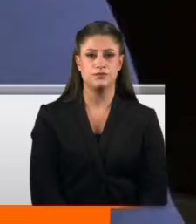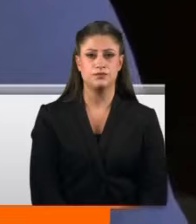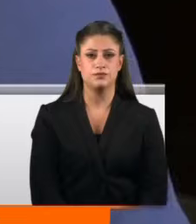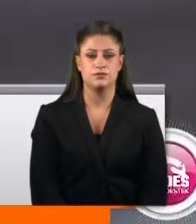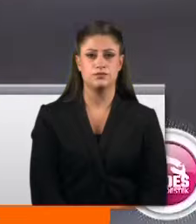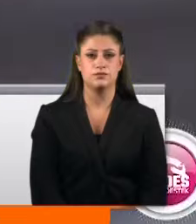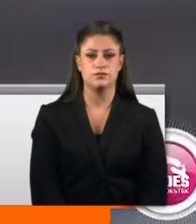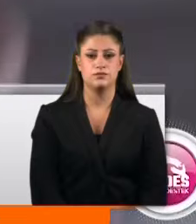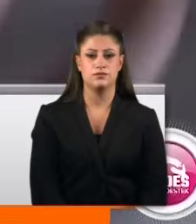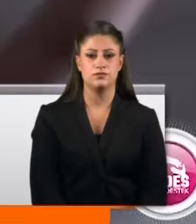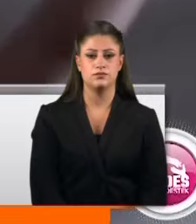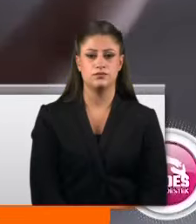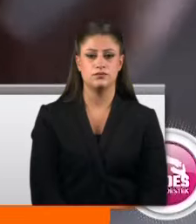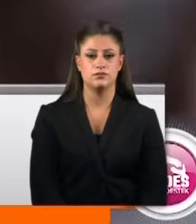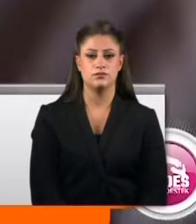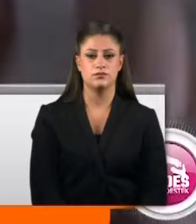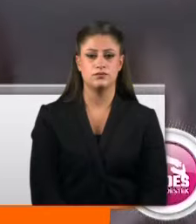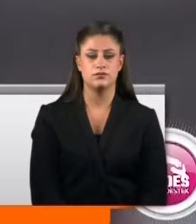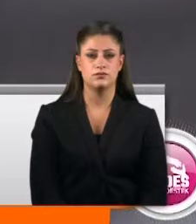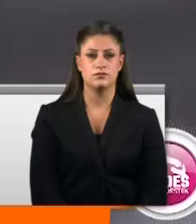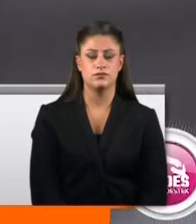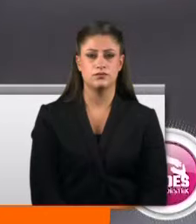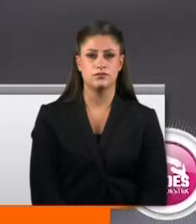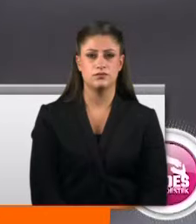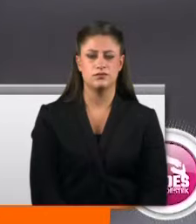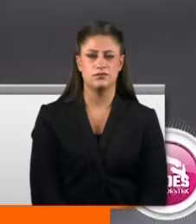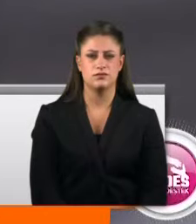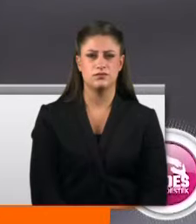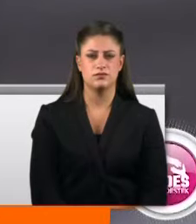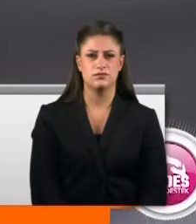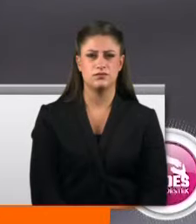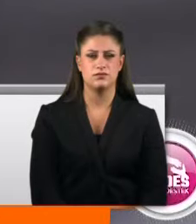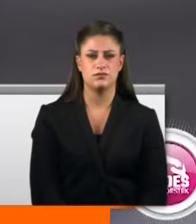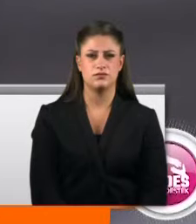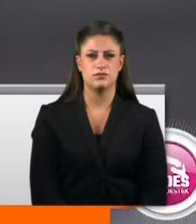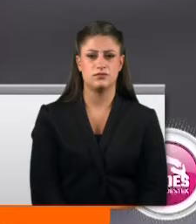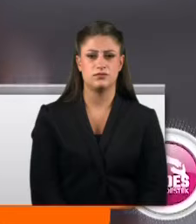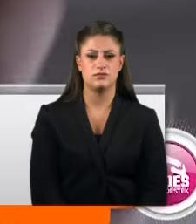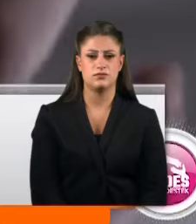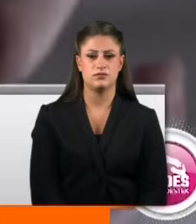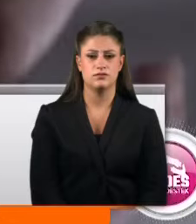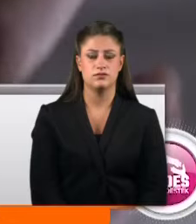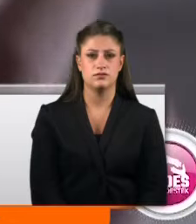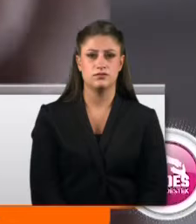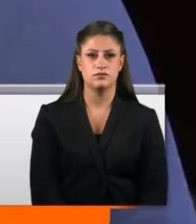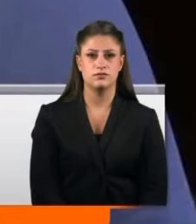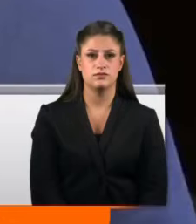KADES'e telefonunuza indirin dedi. Saat 10'a bas dedi. Biz dedi nerede olursa olsun biz